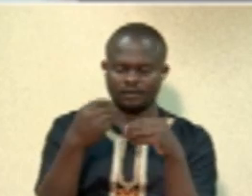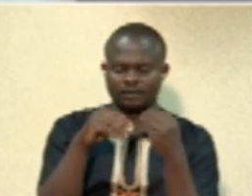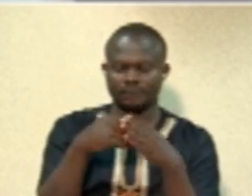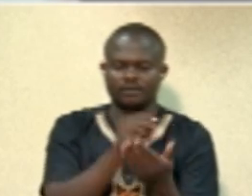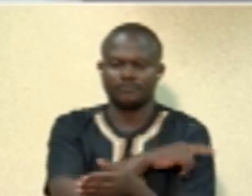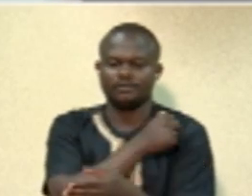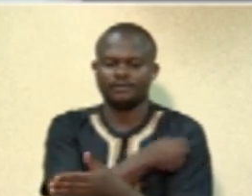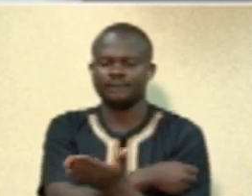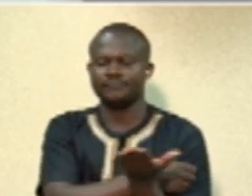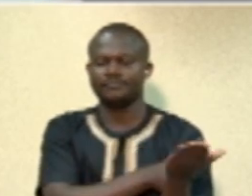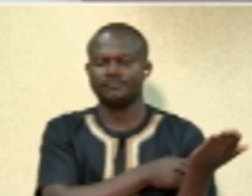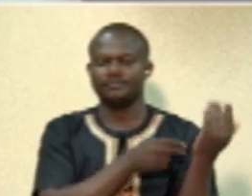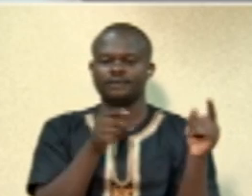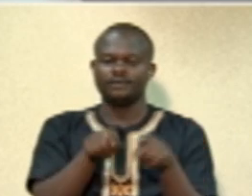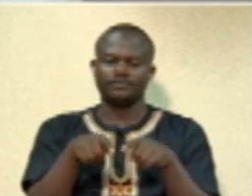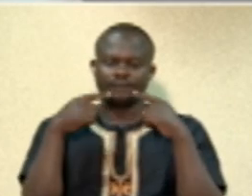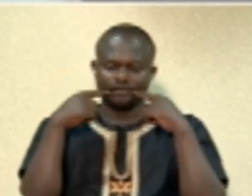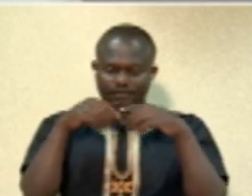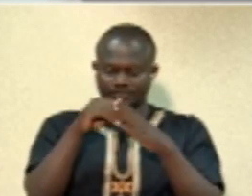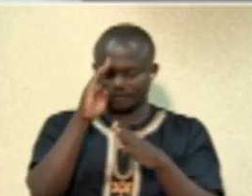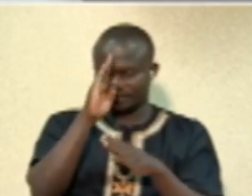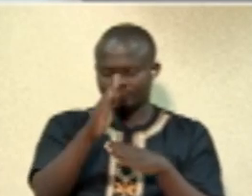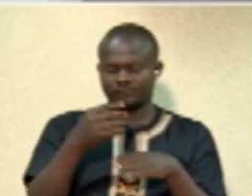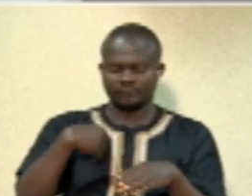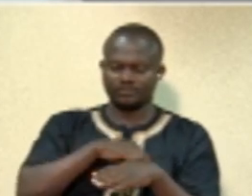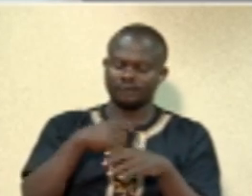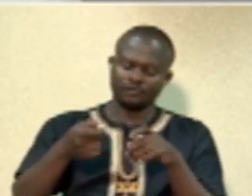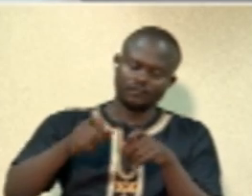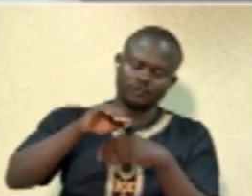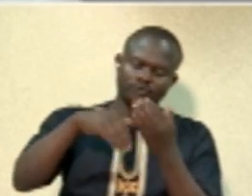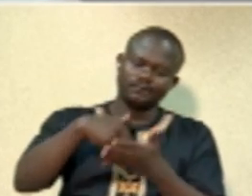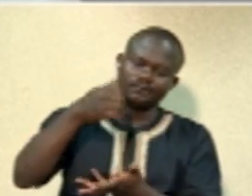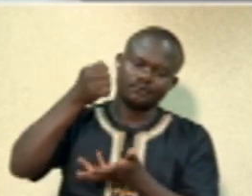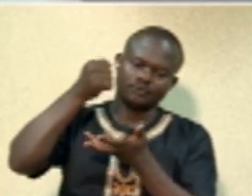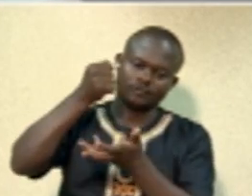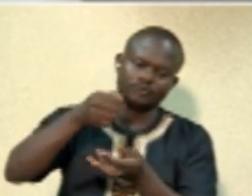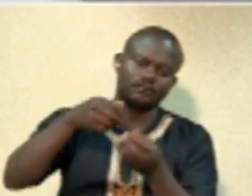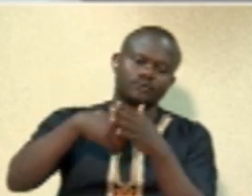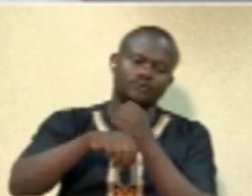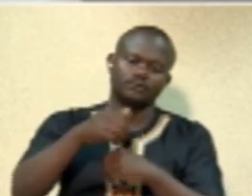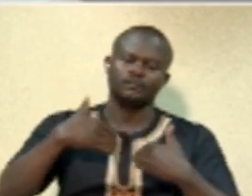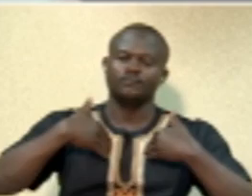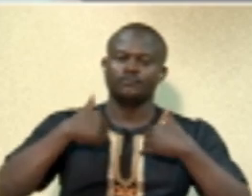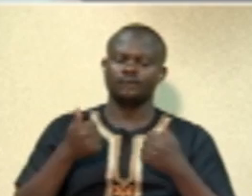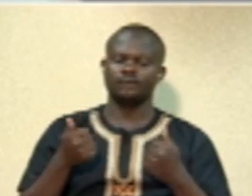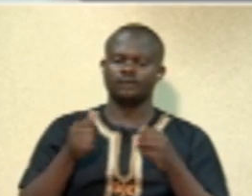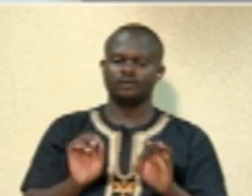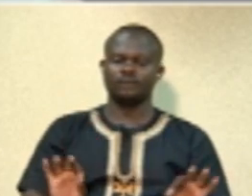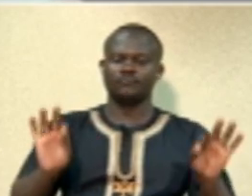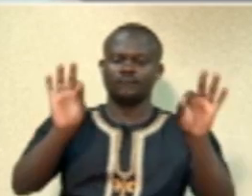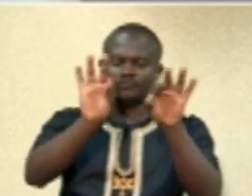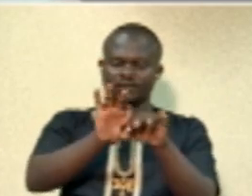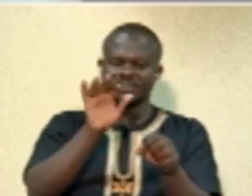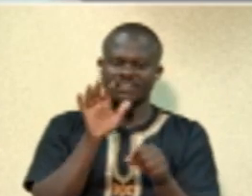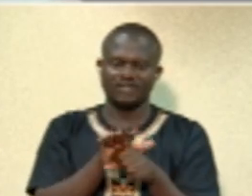muganga. Nk'uko biri mu murongo wacu wo kongera ingengo y'imari tugenera ibikorwa by'ubuzima, n'iby'agaciro